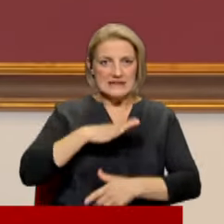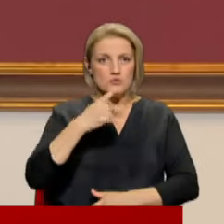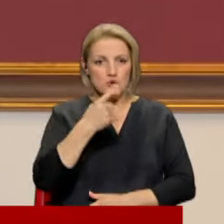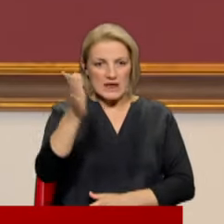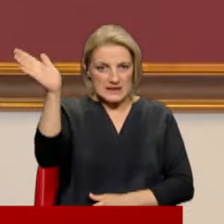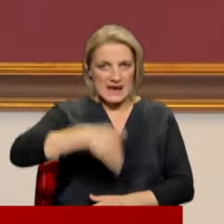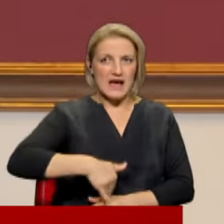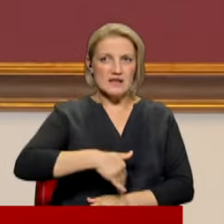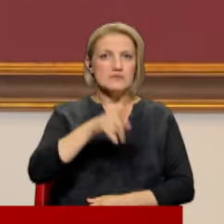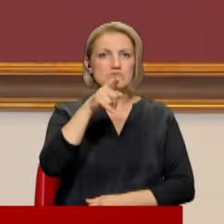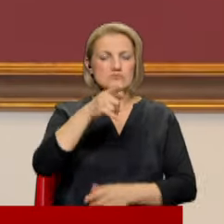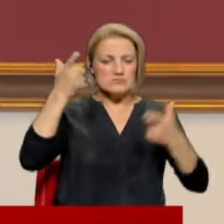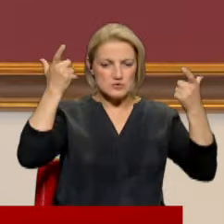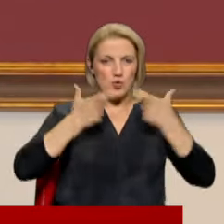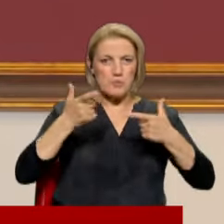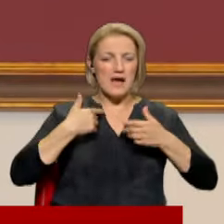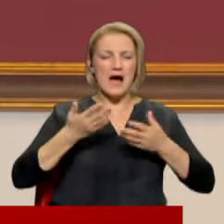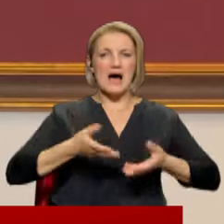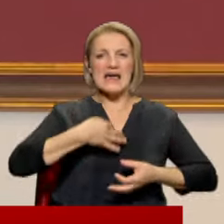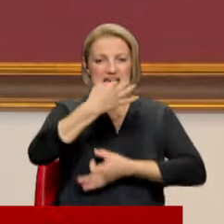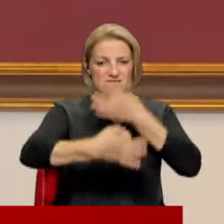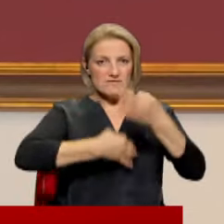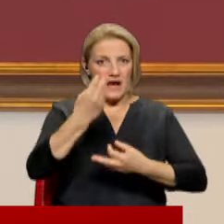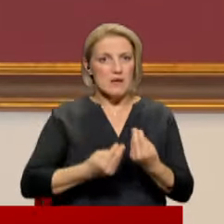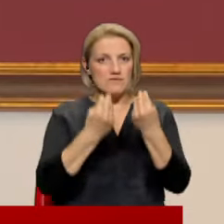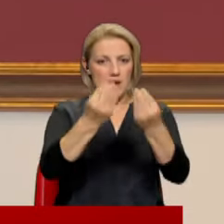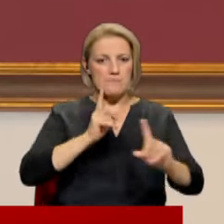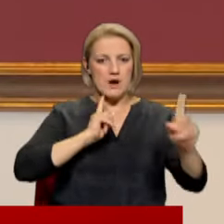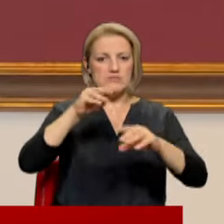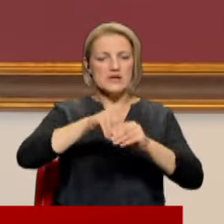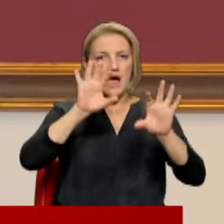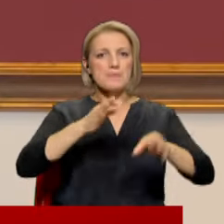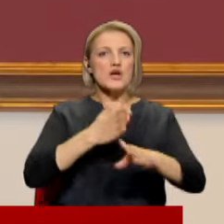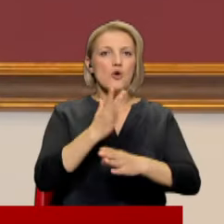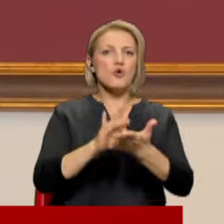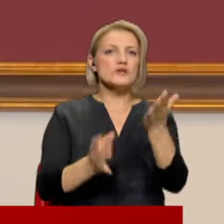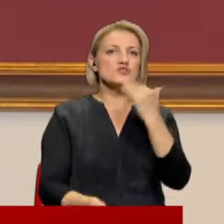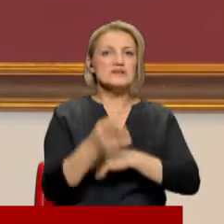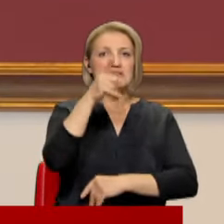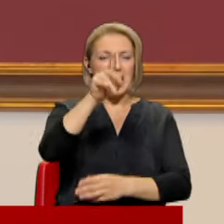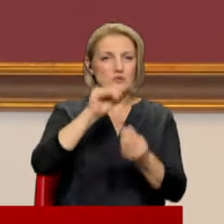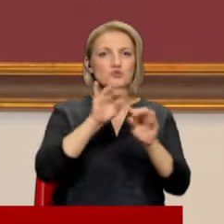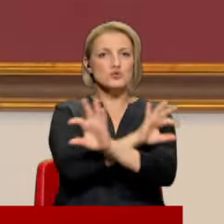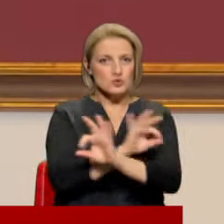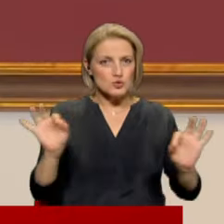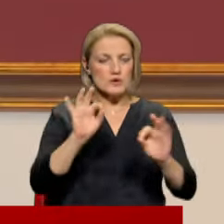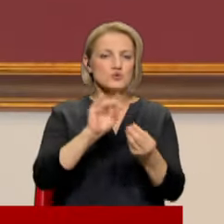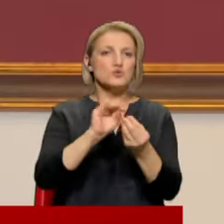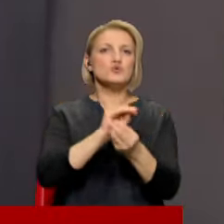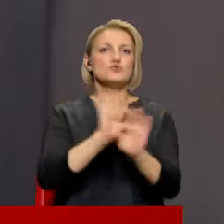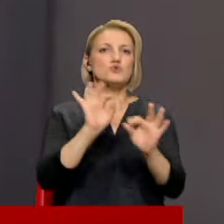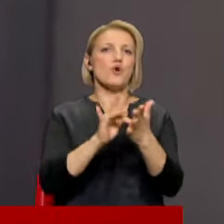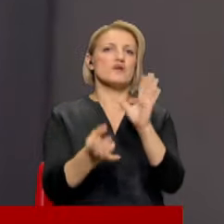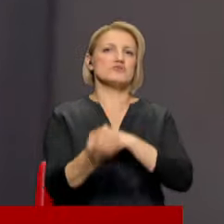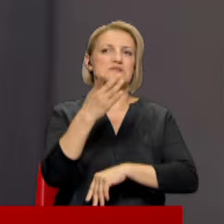Gel sırtından bu sorumluluğu at, ifadeni ver mahkemede. Hem gerçekler ortaya çıksın, eğer sen de suçsuzsan suçsuzluğun ortaya